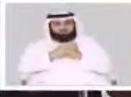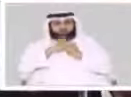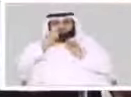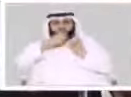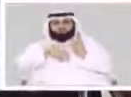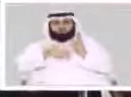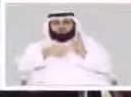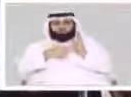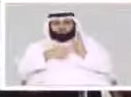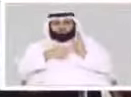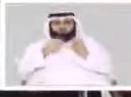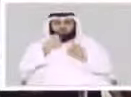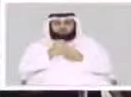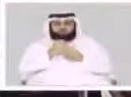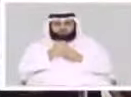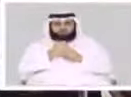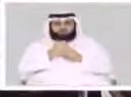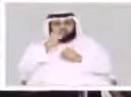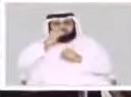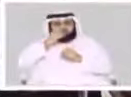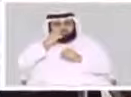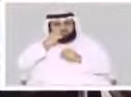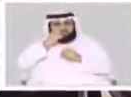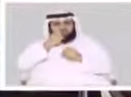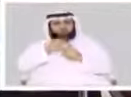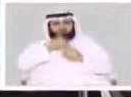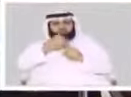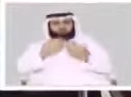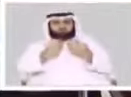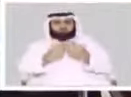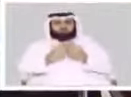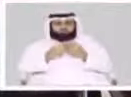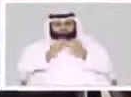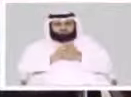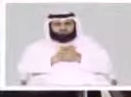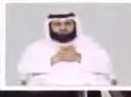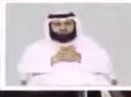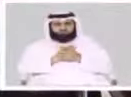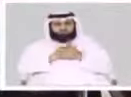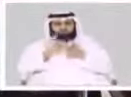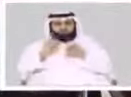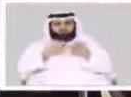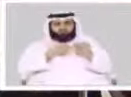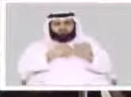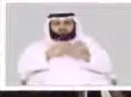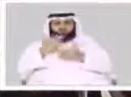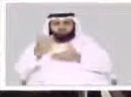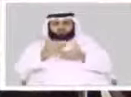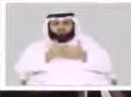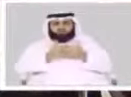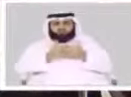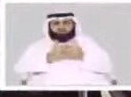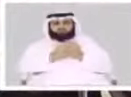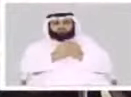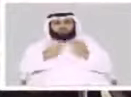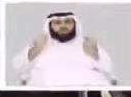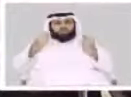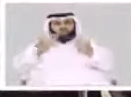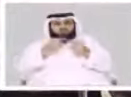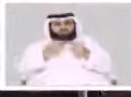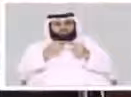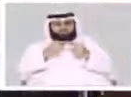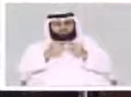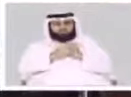إنما هي شرائع وتفاصيل لهذا الإيمان، فكأنه كأن الخطاب يا أيها الذي التزم